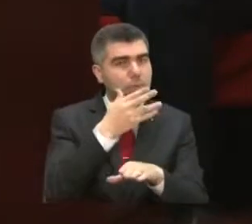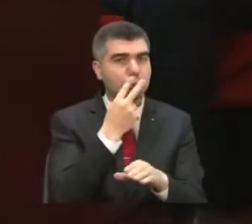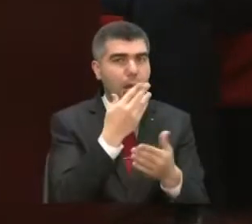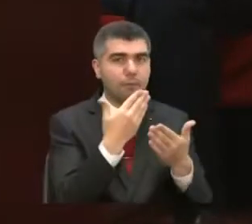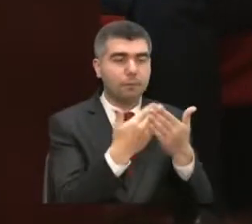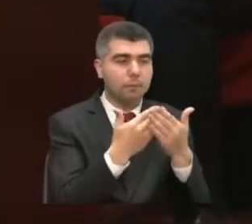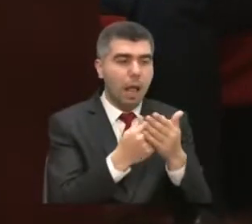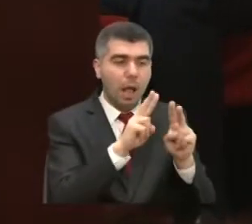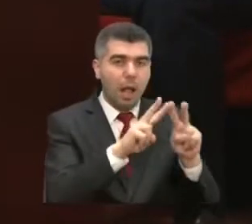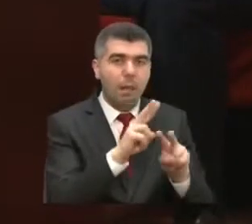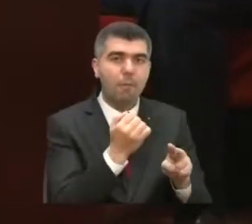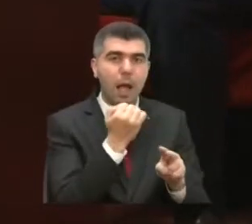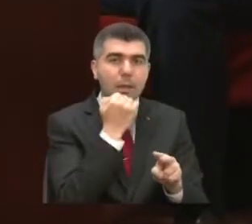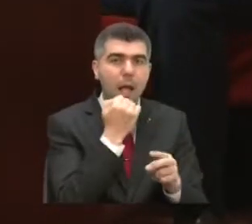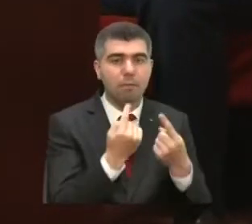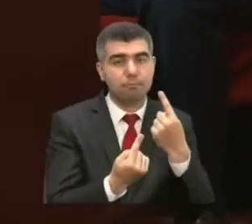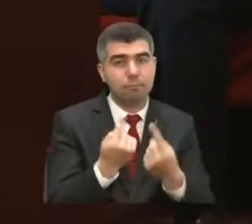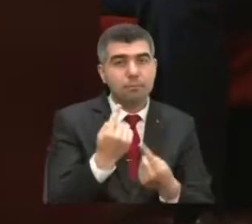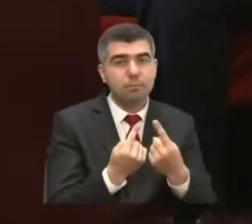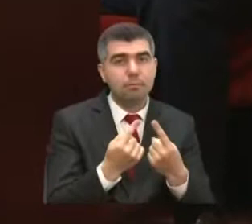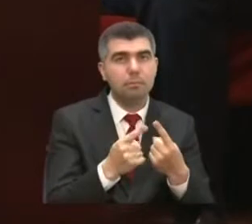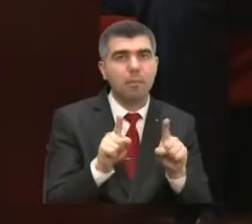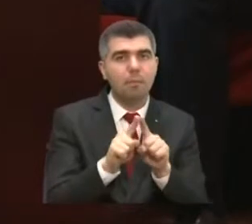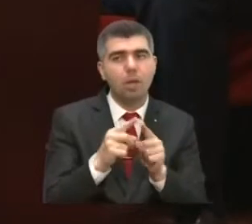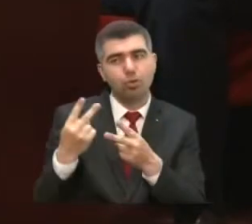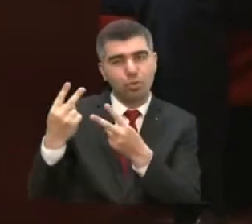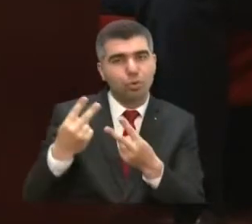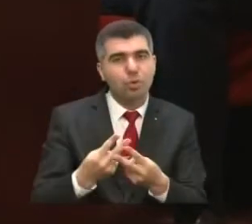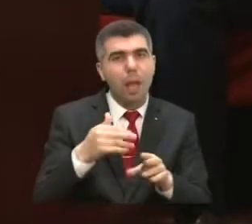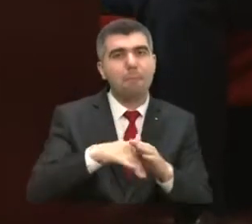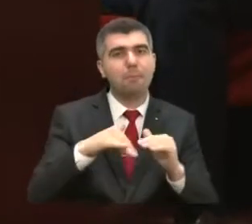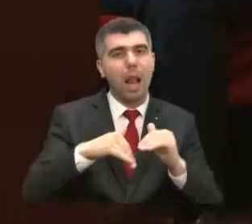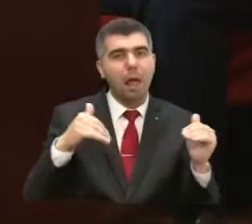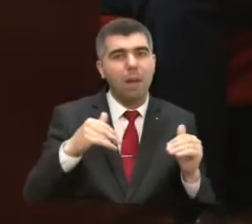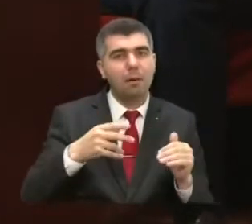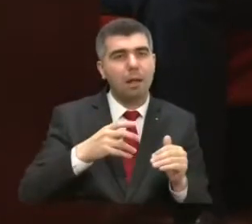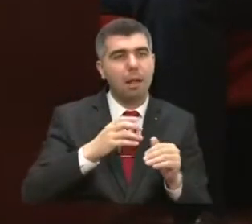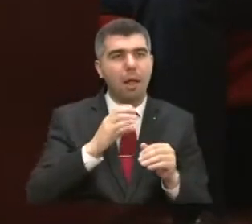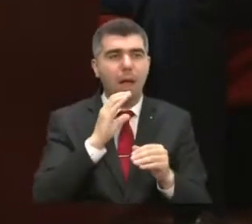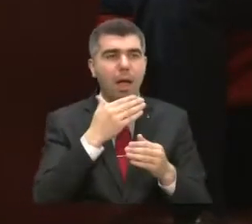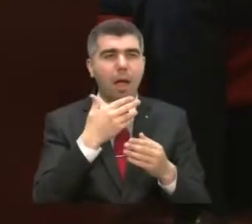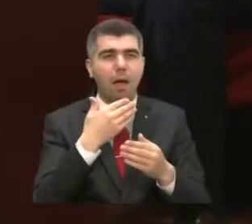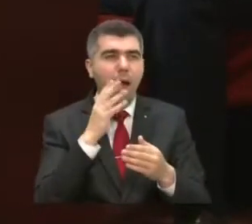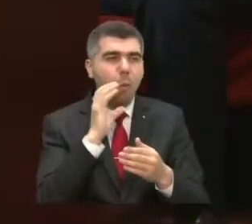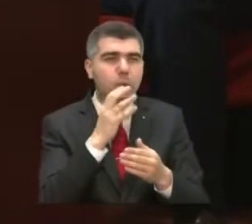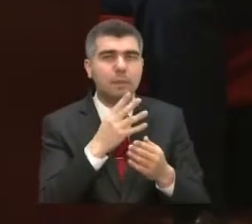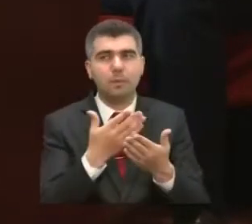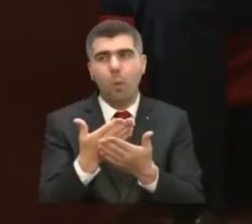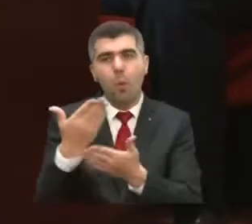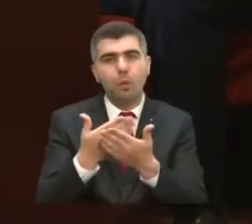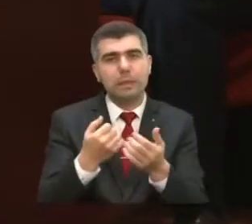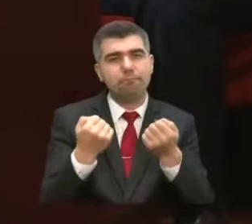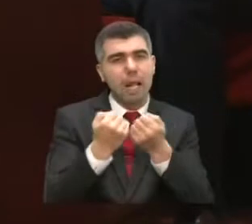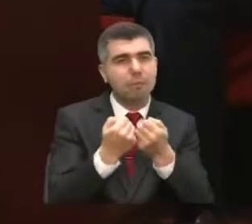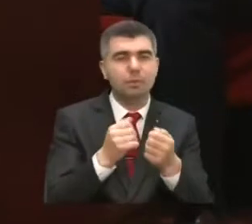خاص ماشي تزيد لي المزايده هنا. ماشي حنا ماشي بلاصه المزايده، حنا نعالجوا المشاكل بالمعقول وبالصح،